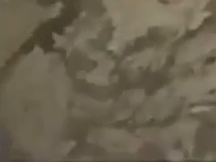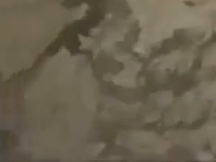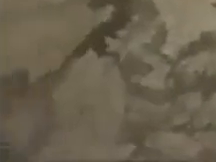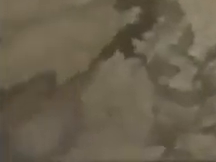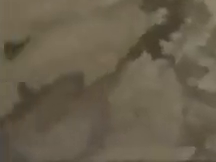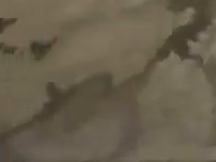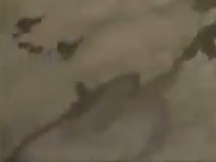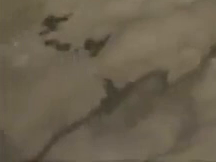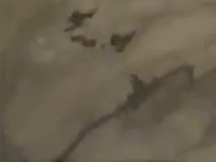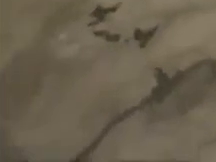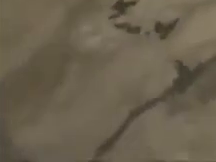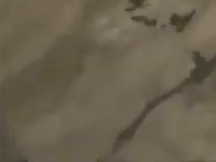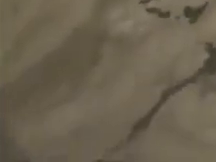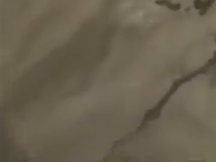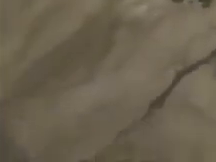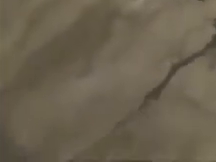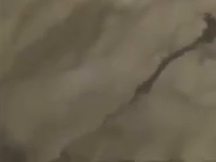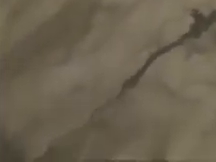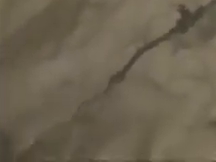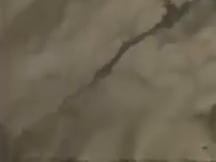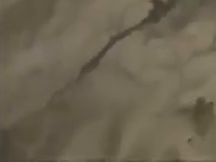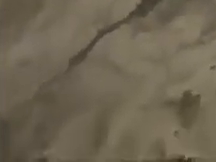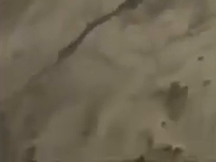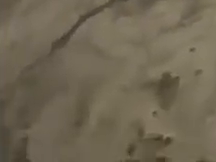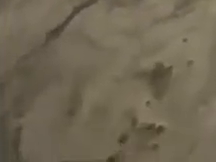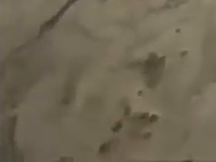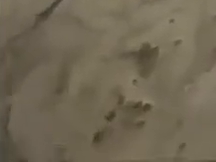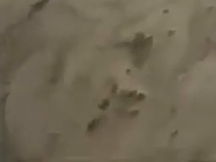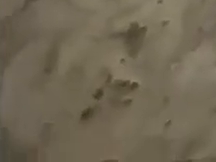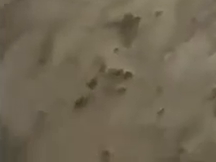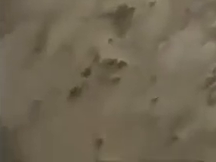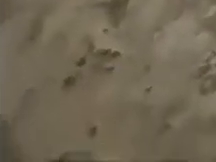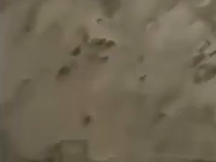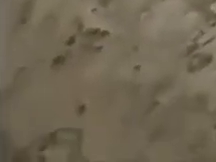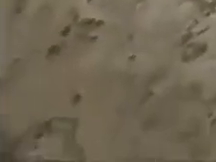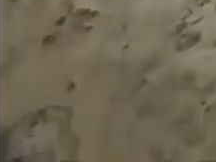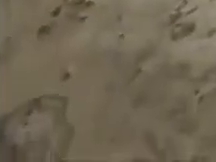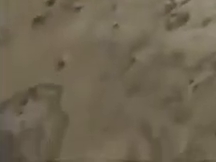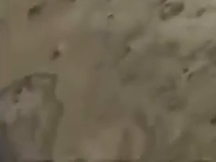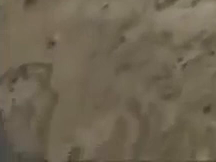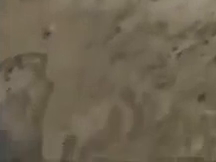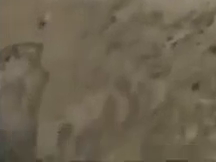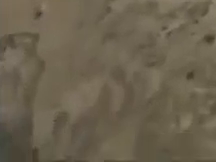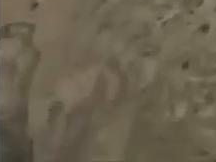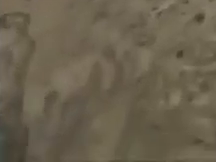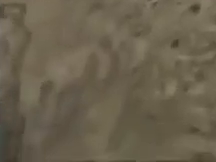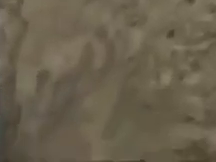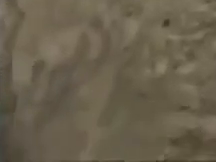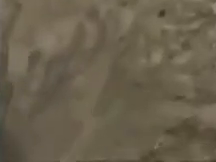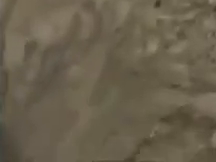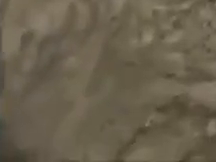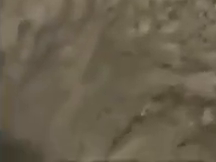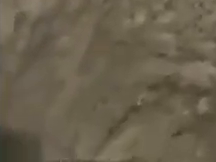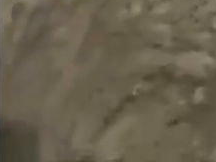الله تعالى مسبوقة بنشاط في الرياح السطحية مثيرة للأتربة والغبار على بريدة وحائل، وسماء غائمة جزئيا على المناطق الشمالية المملكة تشمل سكاكا